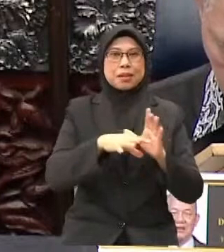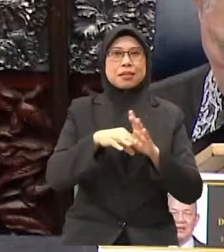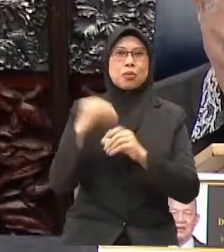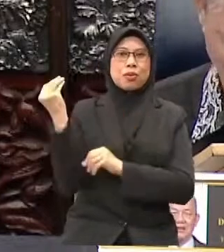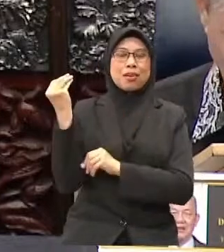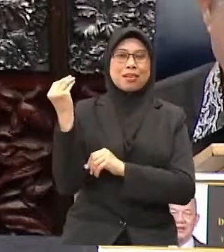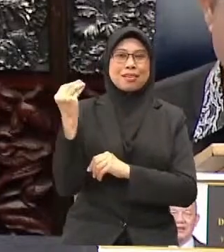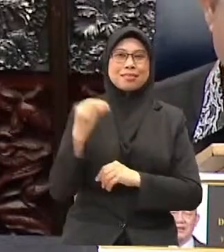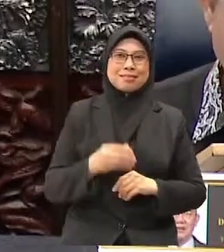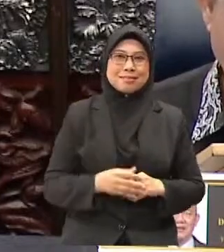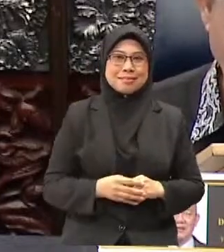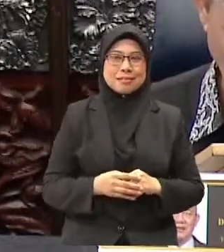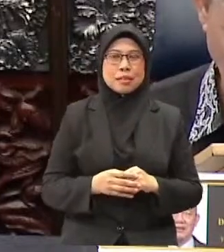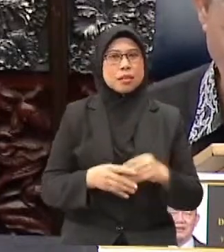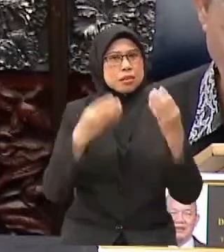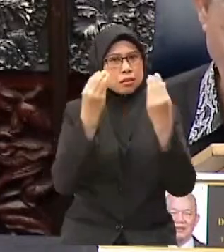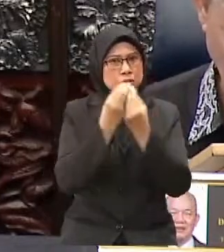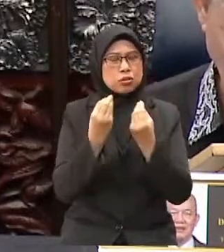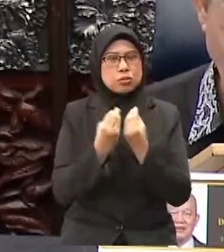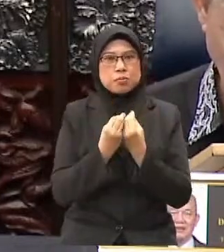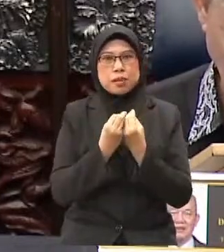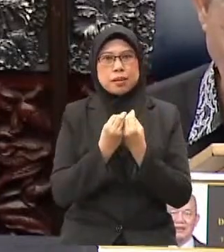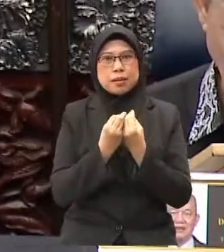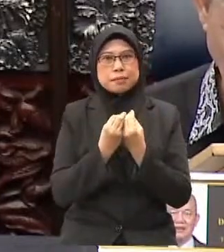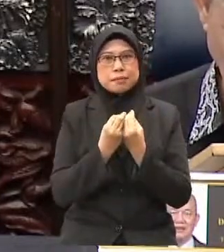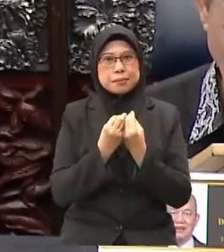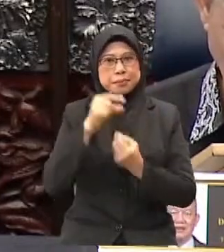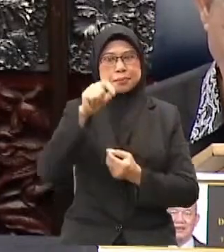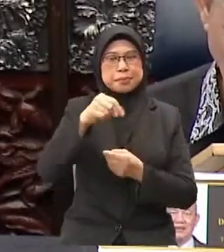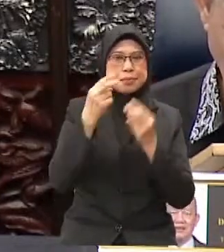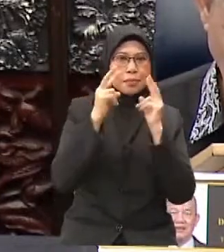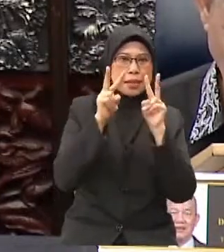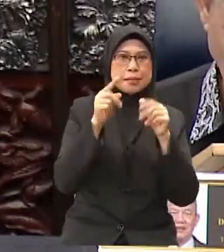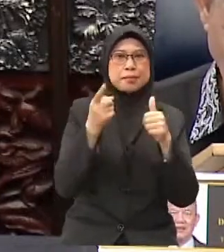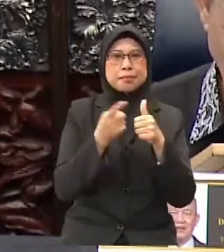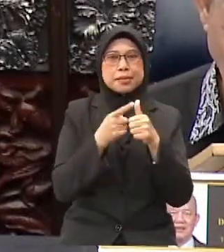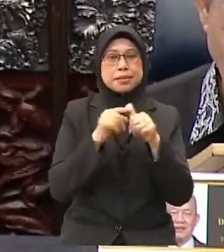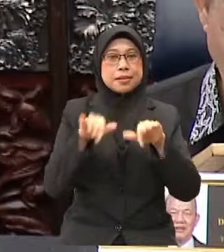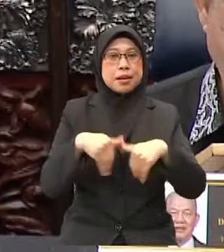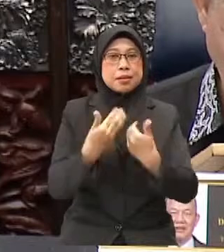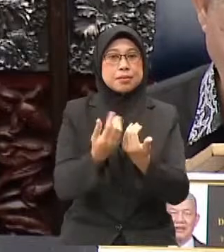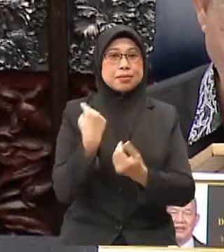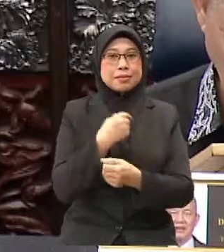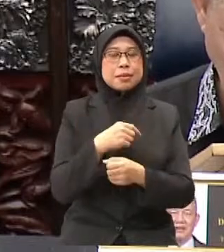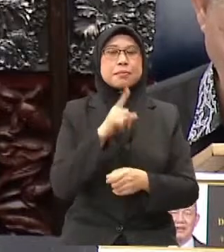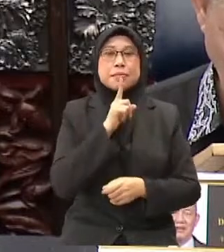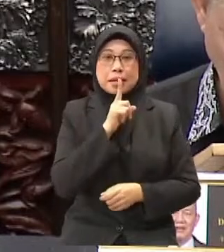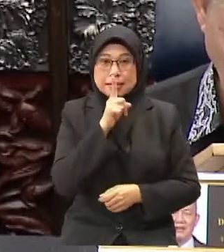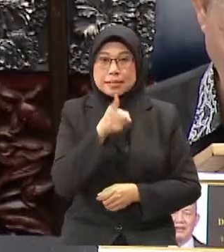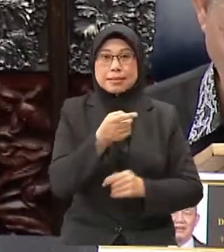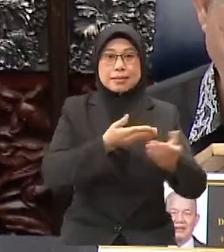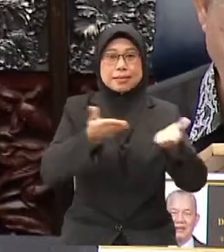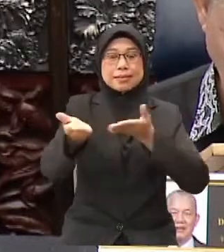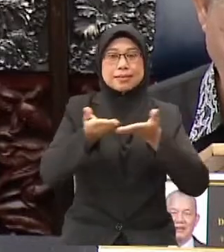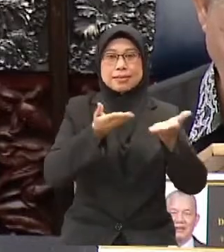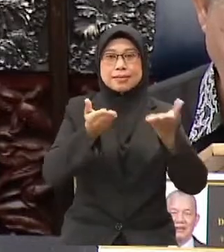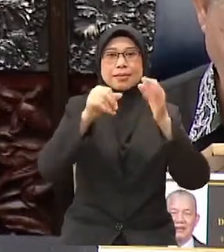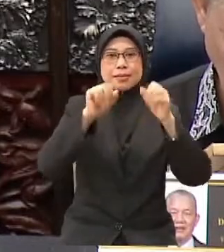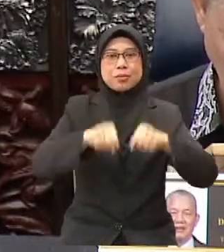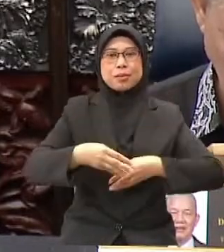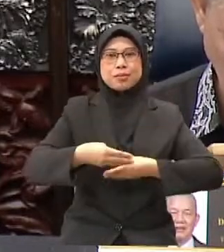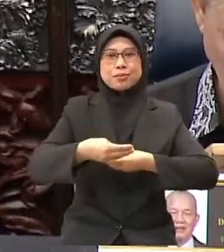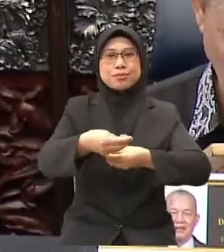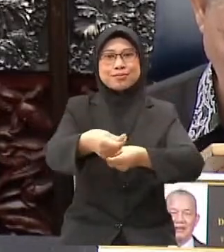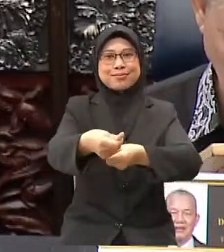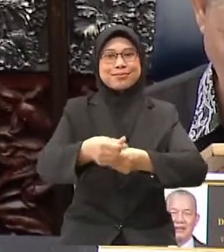perambahan bilangan setakat ini kita rasa kita perlu melihat dulu mana kita dapat pastikan perkhidmatan kita ini dapat berjalan